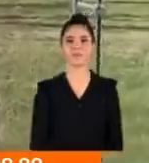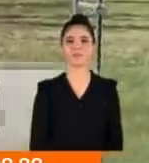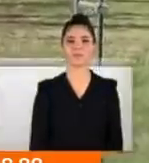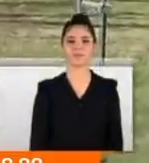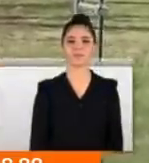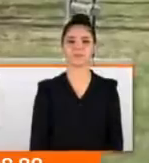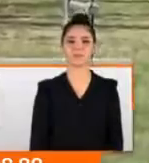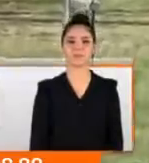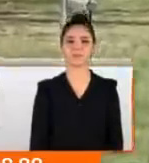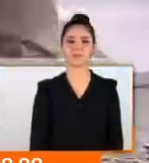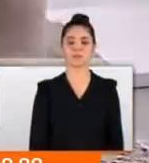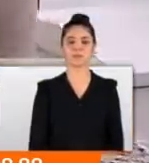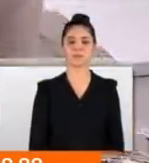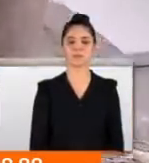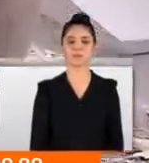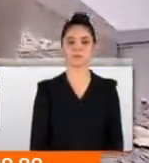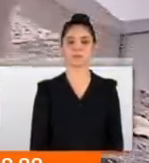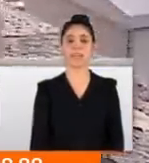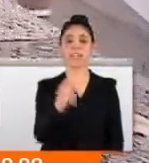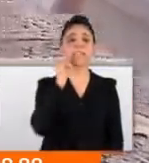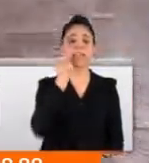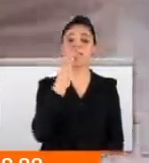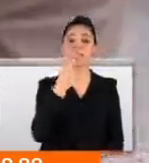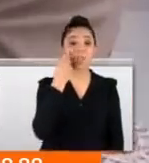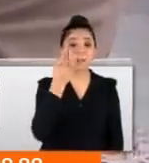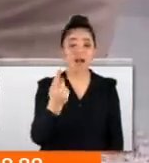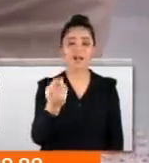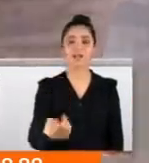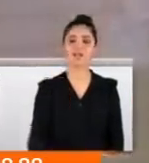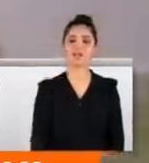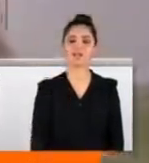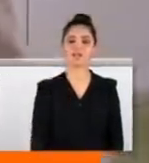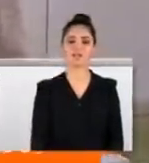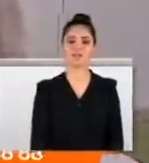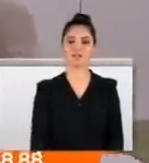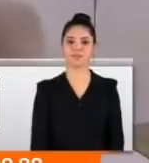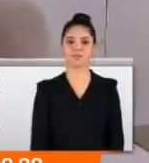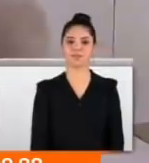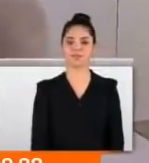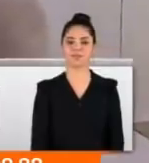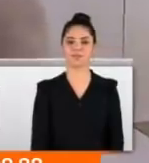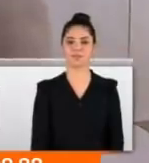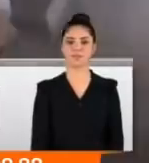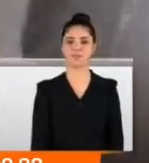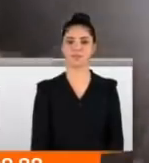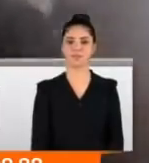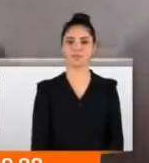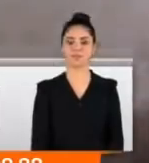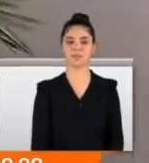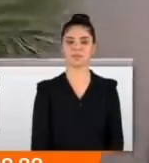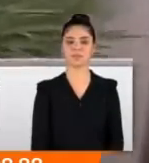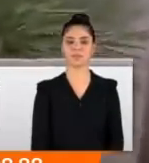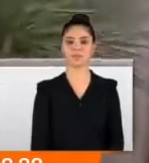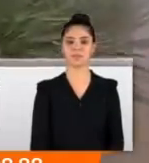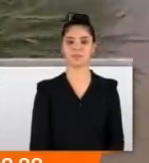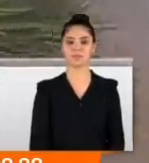Ben Vakfı Kebir ekmeğini tercih ederim. Bir de Giresun'un tadına baksanız, bu da Giresun. Biraz hafif daha tuzlu gibi Giresun ekmeği. Ekmeğin ana